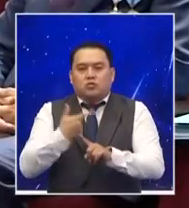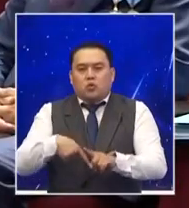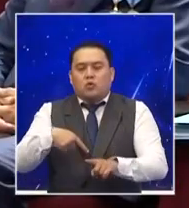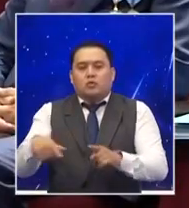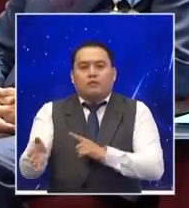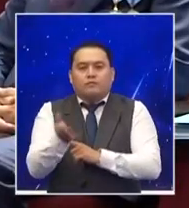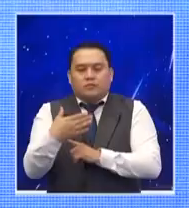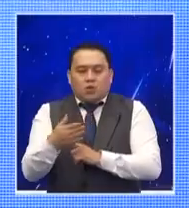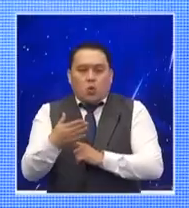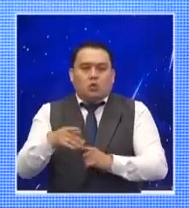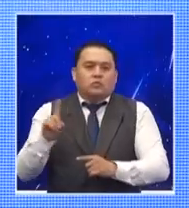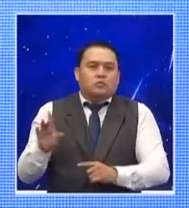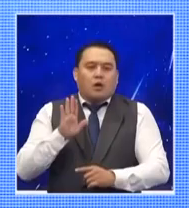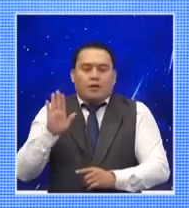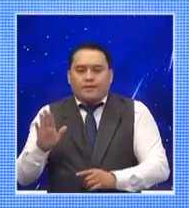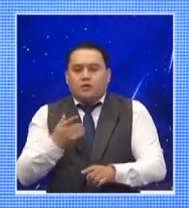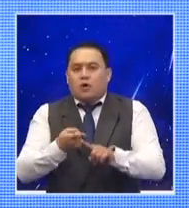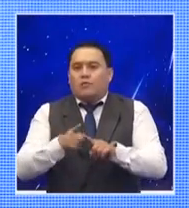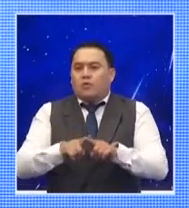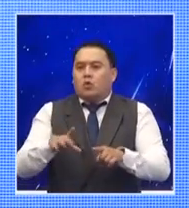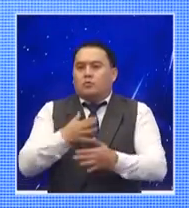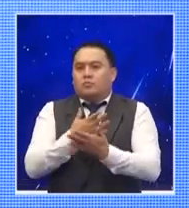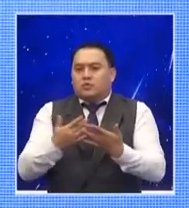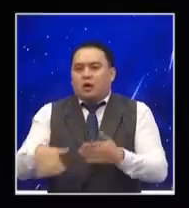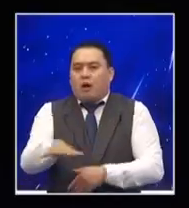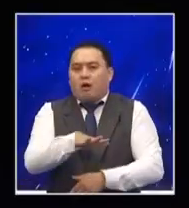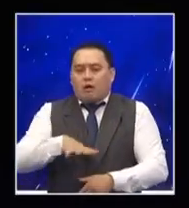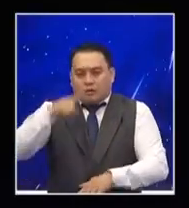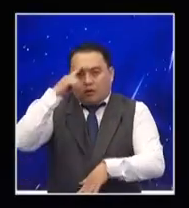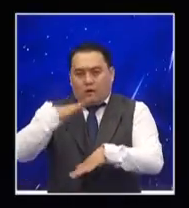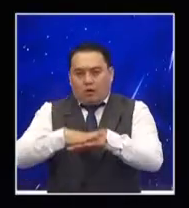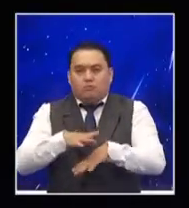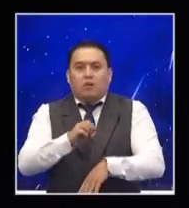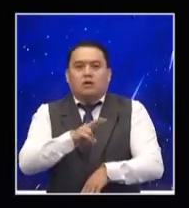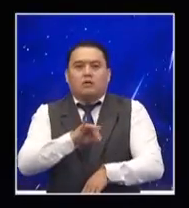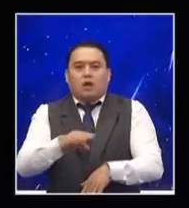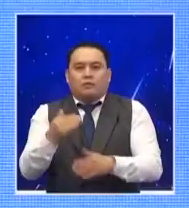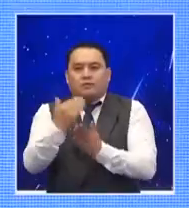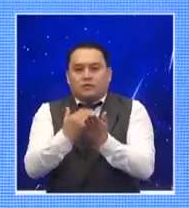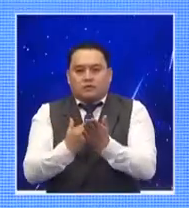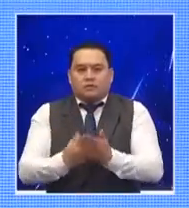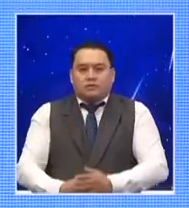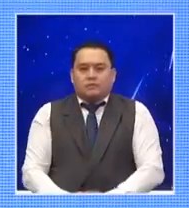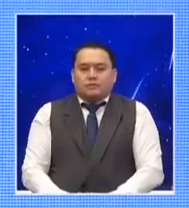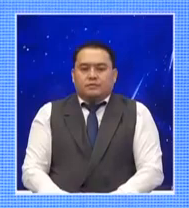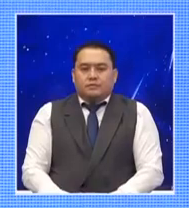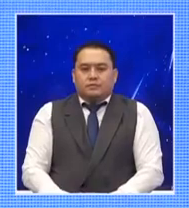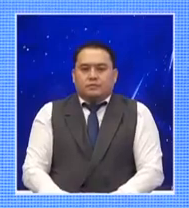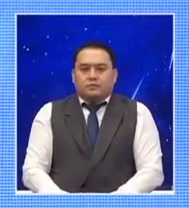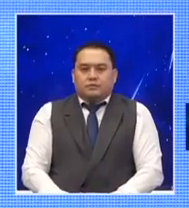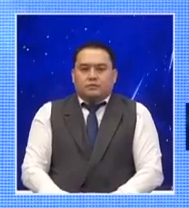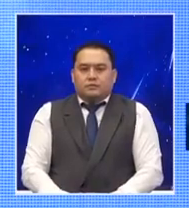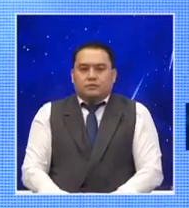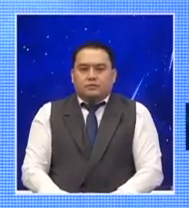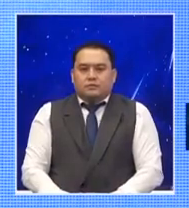жетістіктерде жетісулықтардың да қосқан үлесі мол. Бірқатарын аймақ басшысы Амандық Баталов тізіп берді. Тәуелсіздік